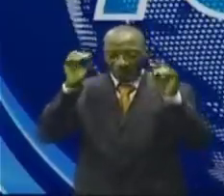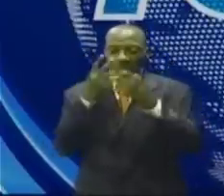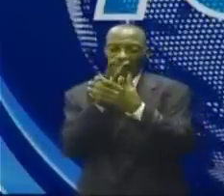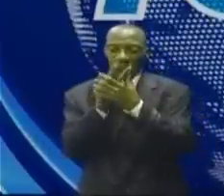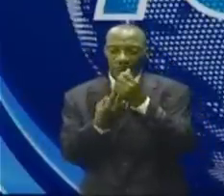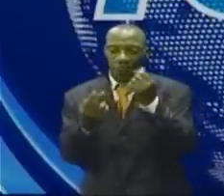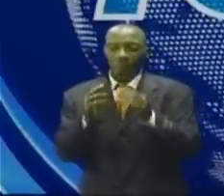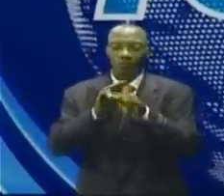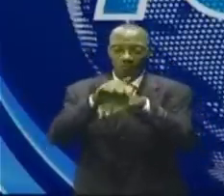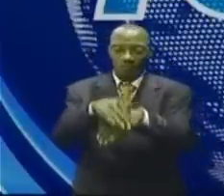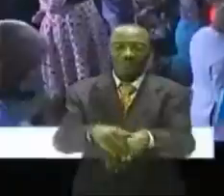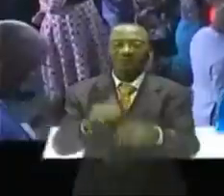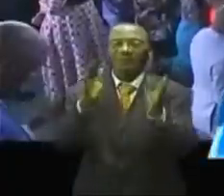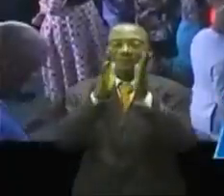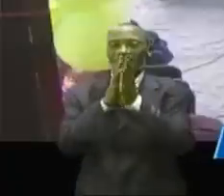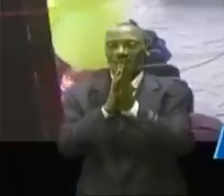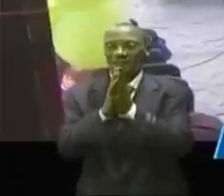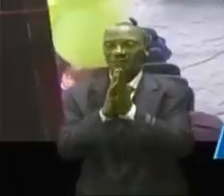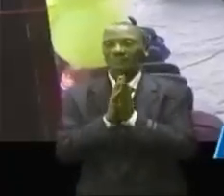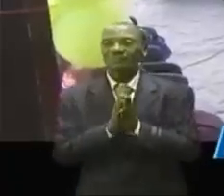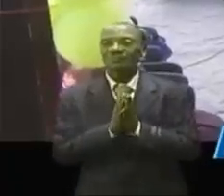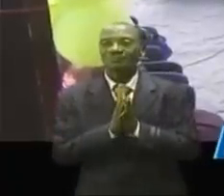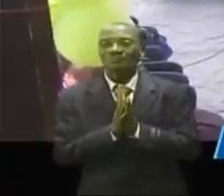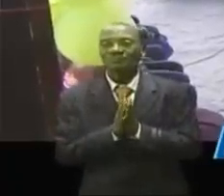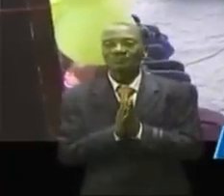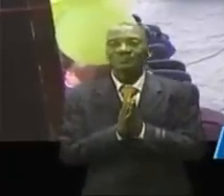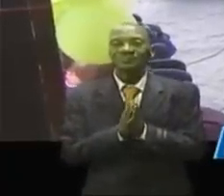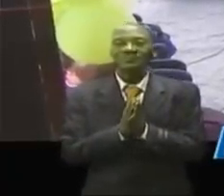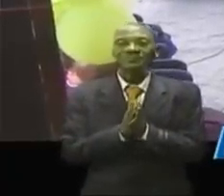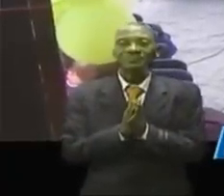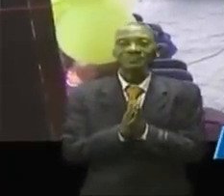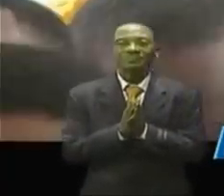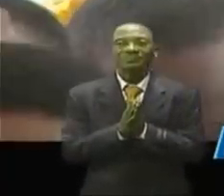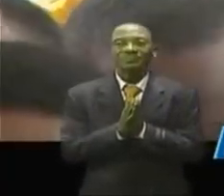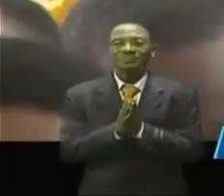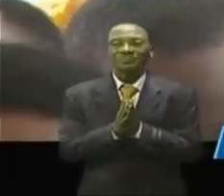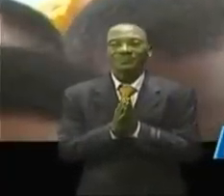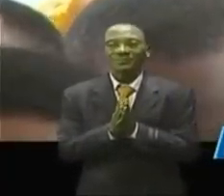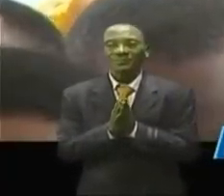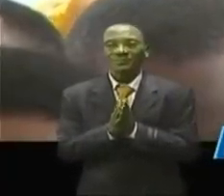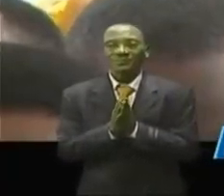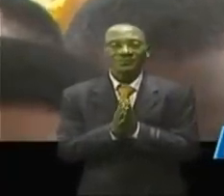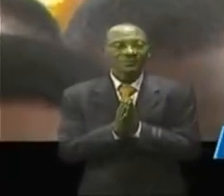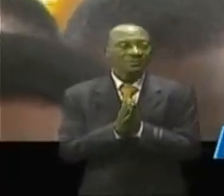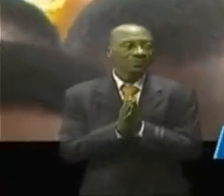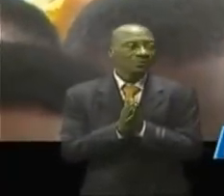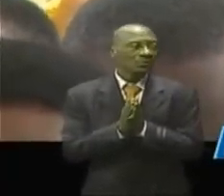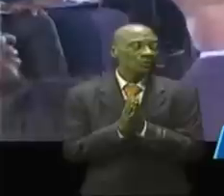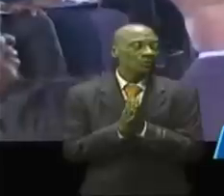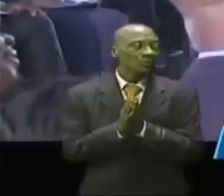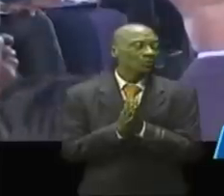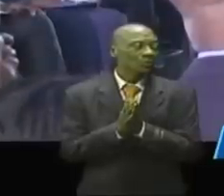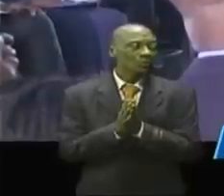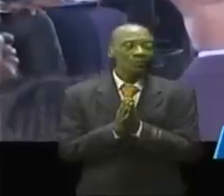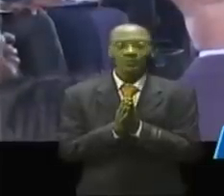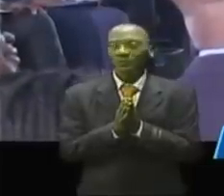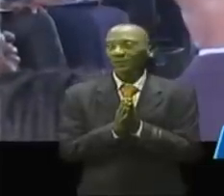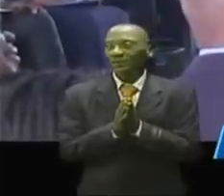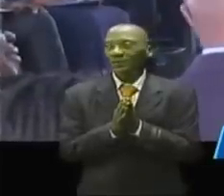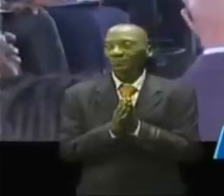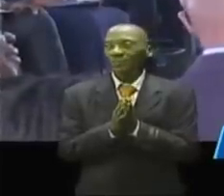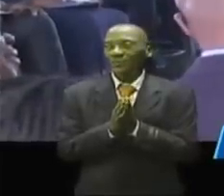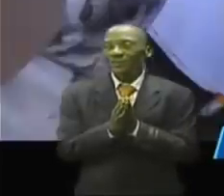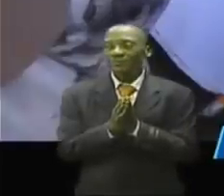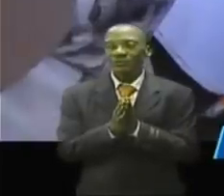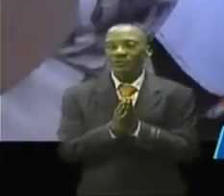presse présidentielle. Le 9 juillet 2023 est une journée spéciale pour les fidèles de l'église Cité de Paix, succursale